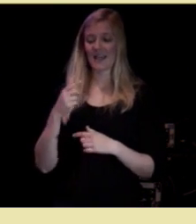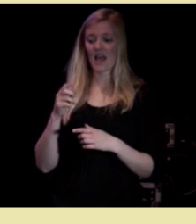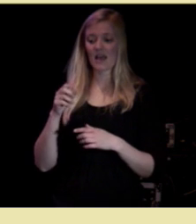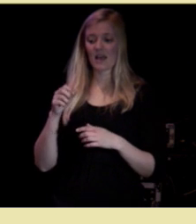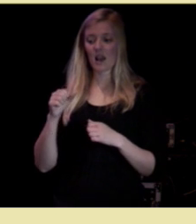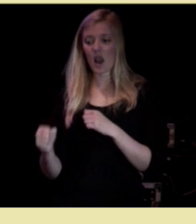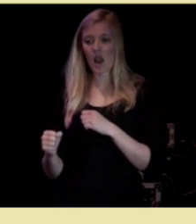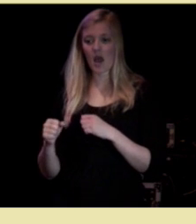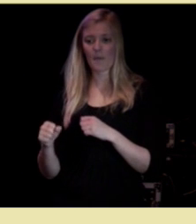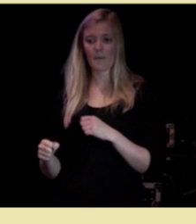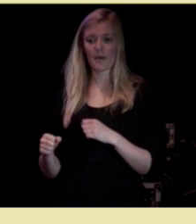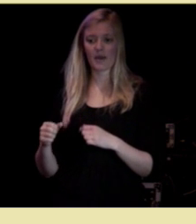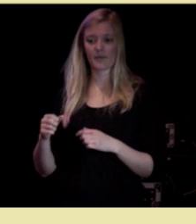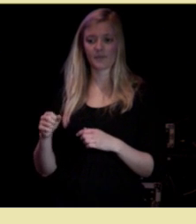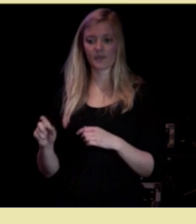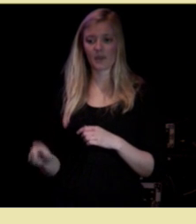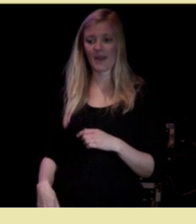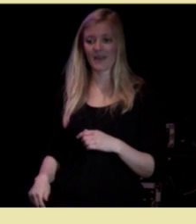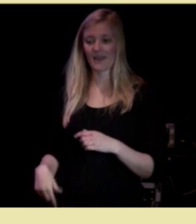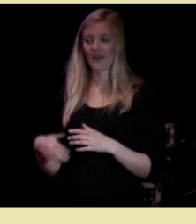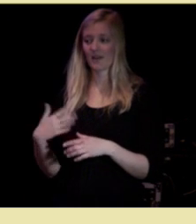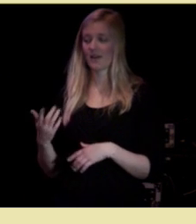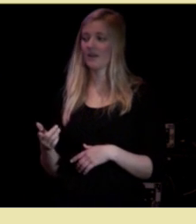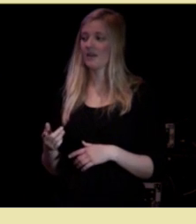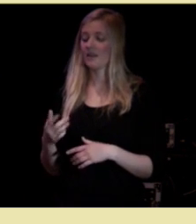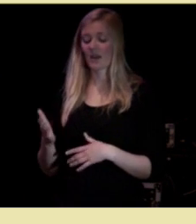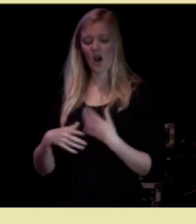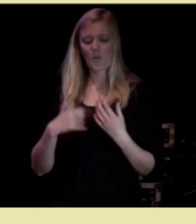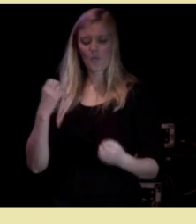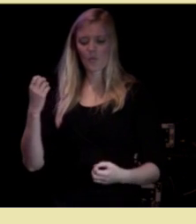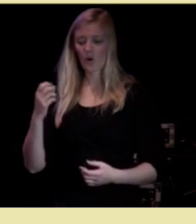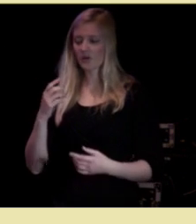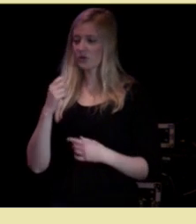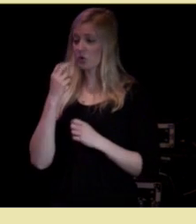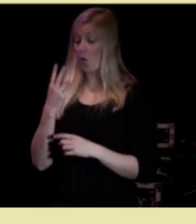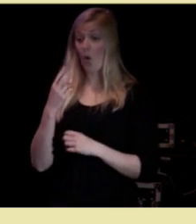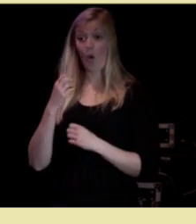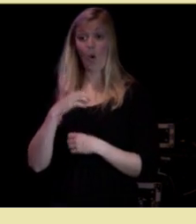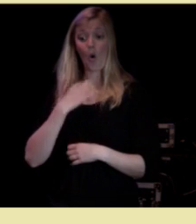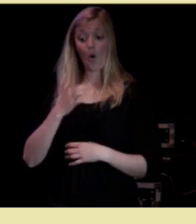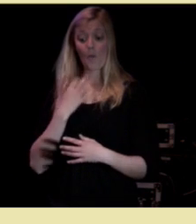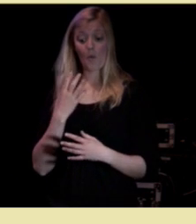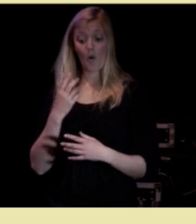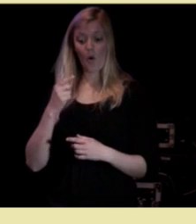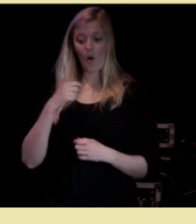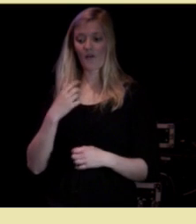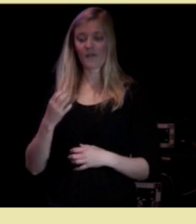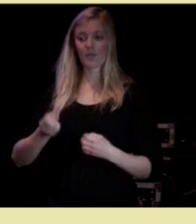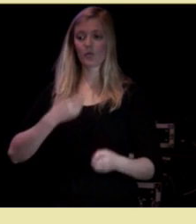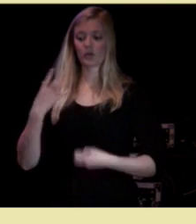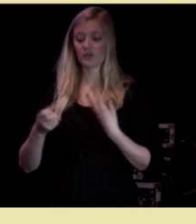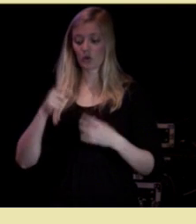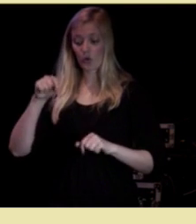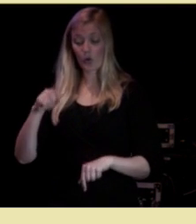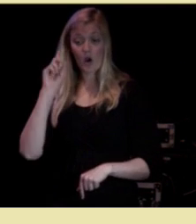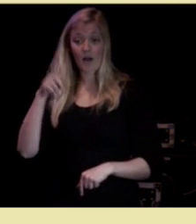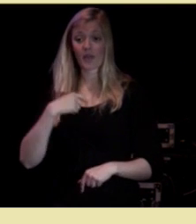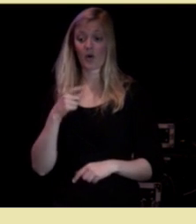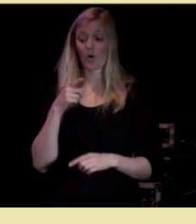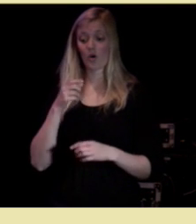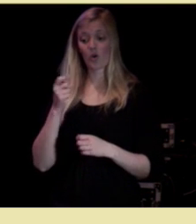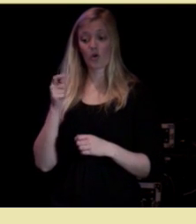treningen. Han øynet håp. Det ga ham motivasjon. Og I dag kan han gå noen hundre meter som regel støttet av en